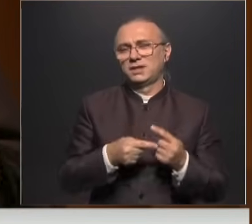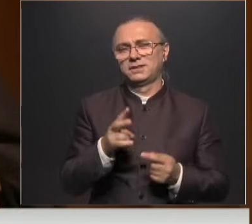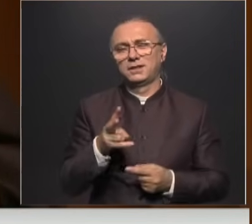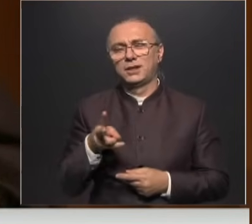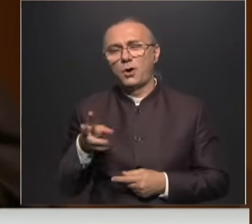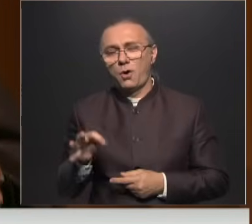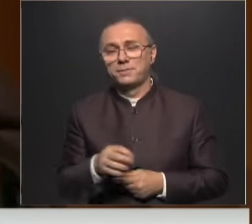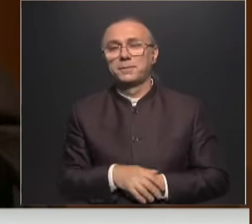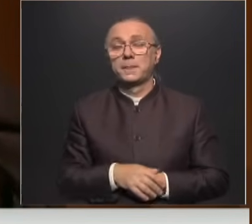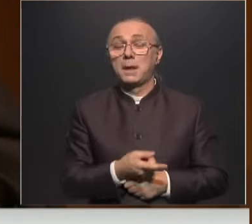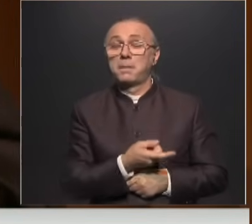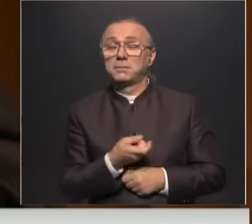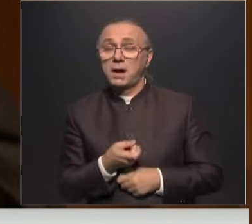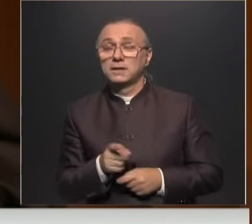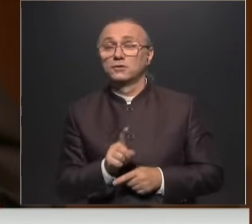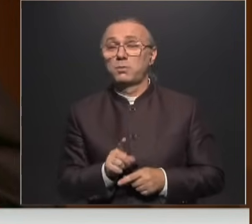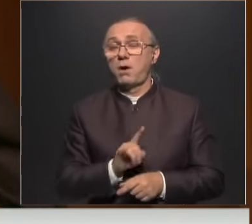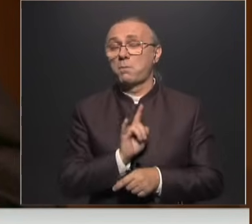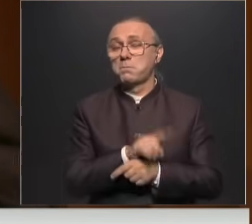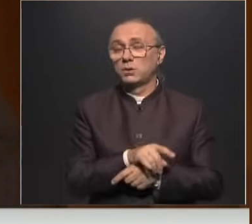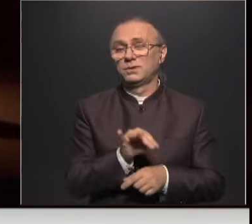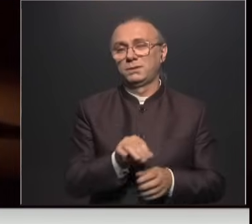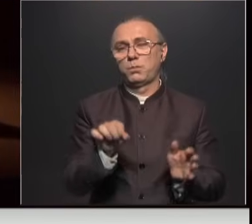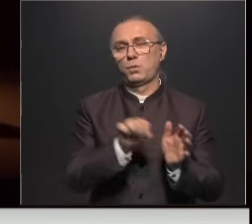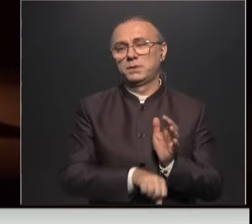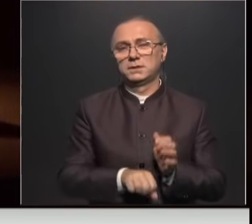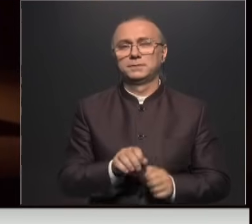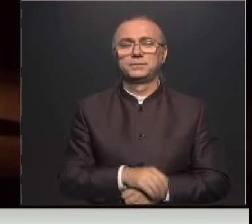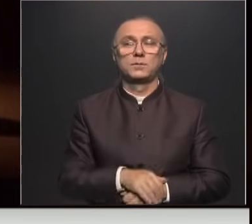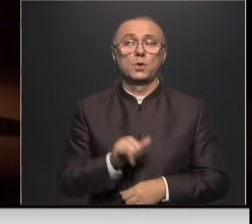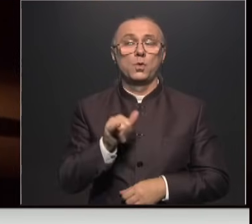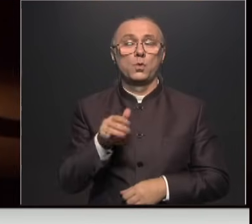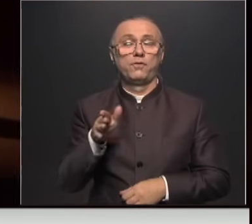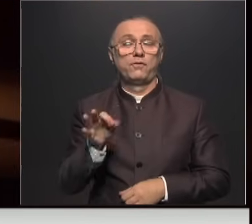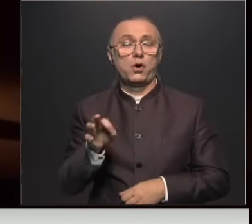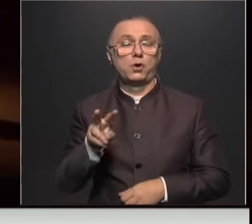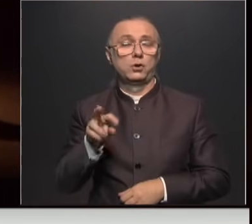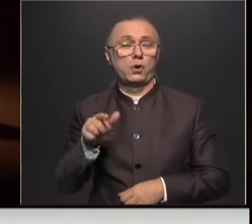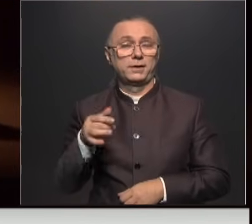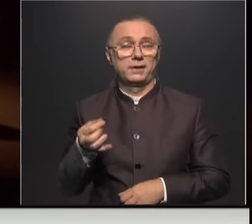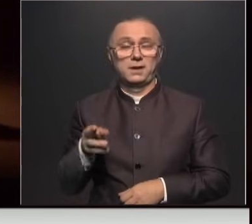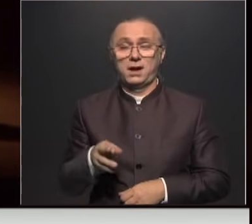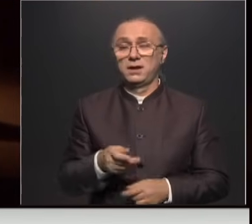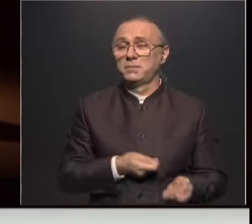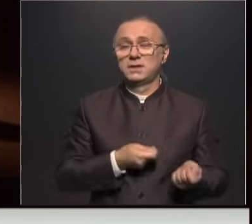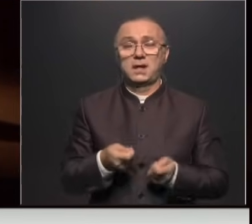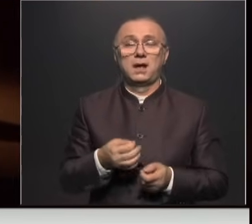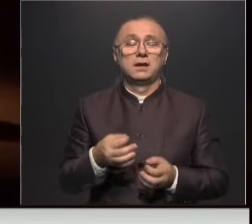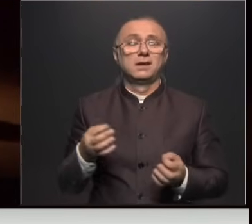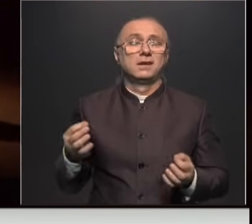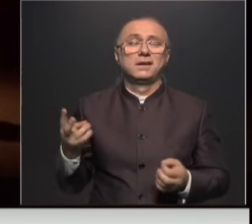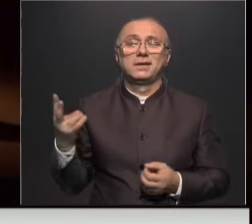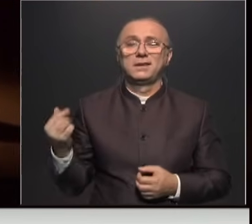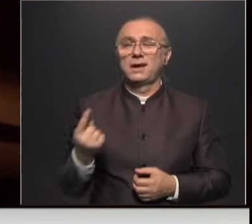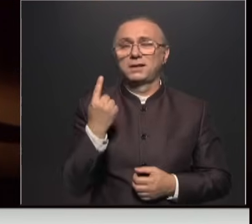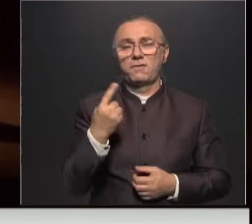но подманивает, чтобы обмануть и погубить. Уфология не принесла ни одного полезного сведения о Вселенной,